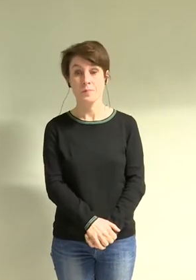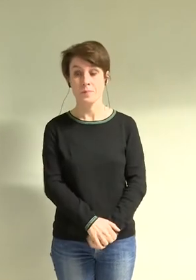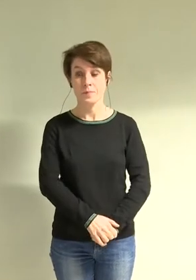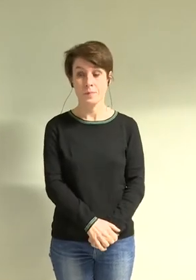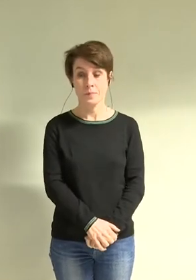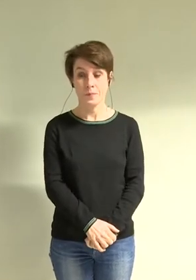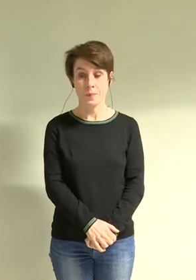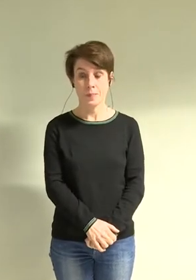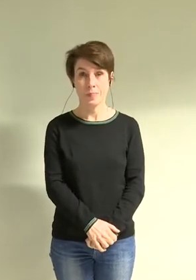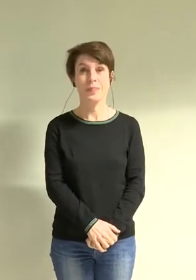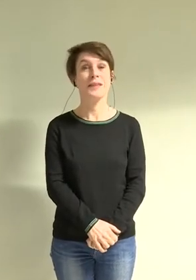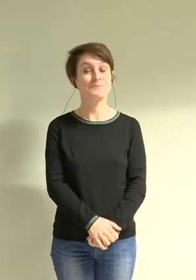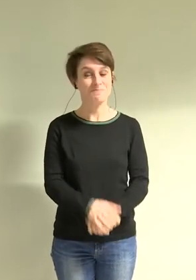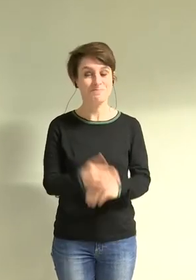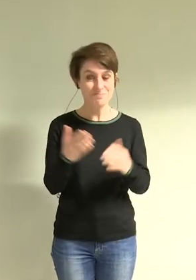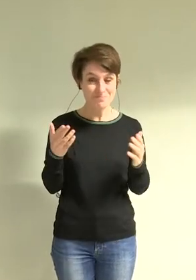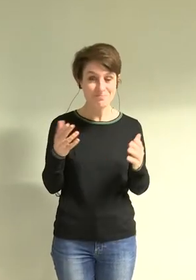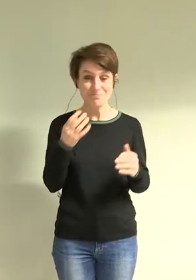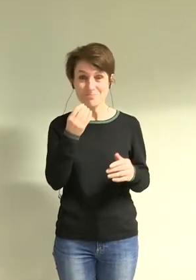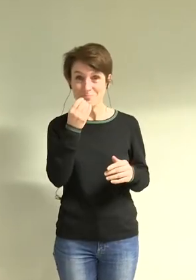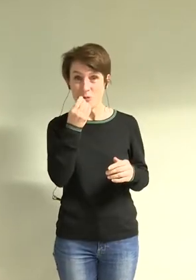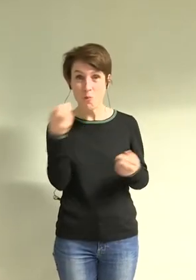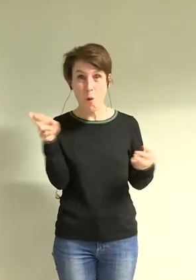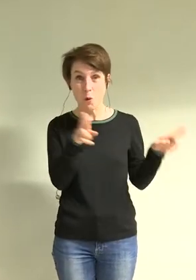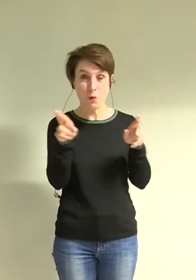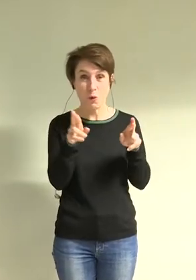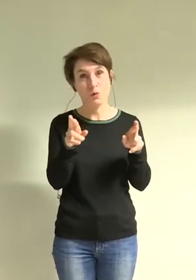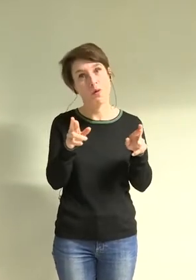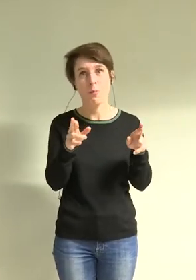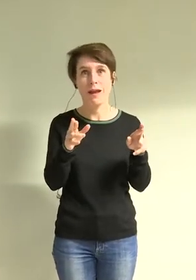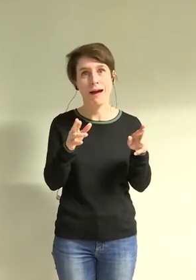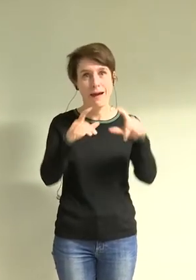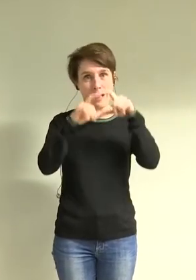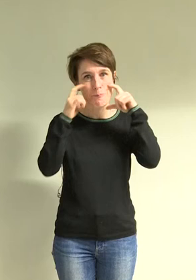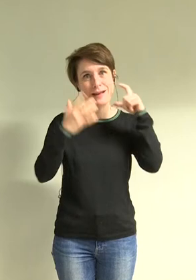ces avantages du masque c'est qu'on voit pas les mots de pizzas sur les joues